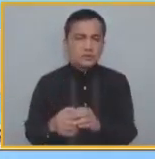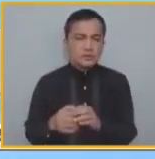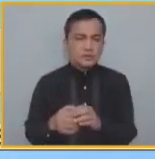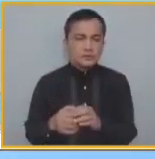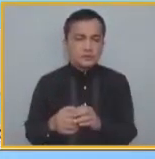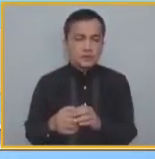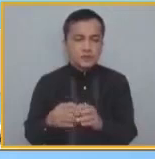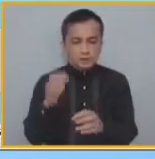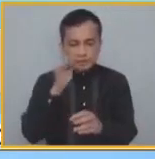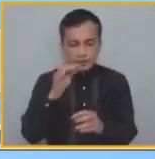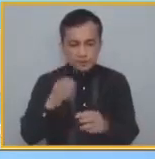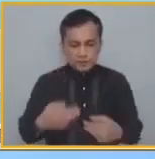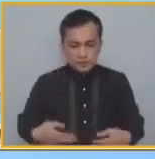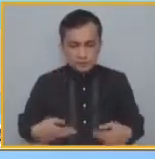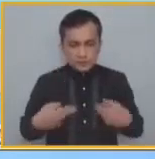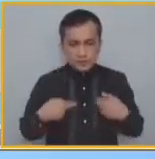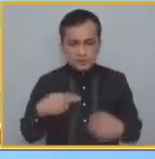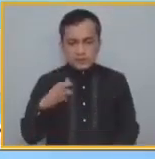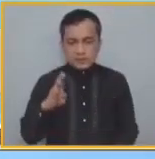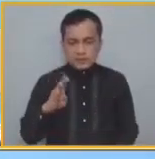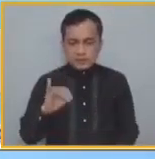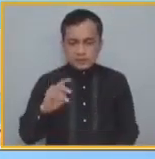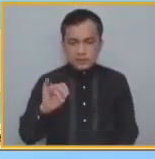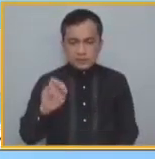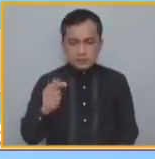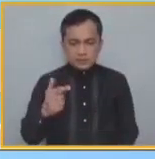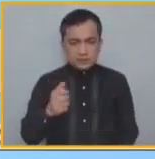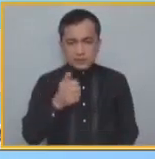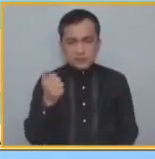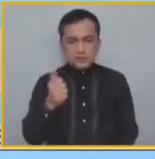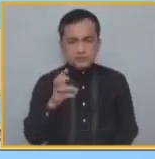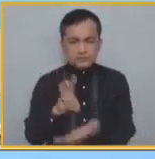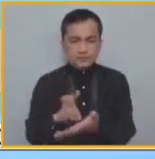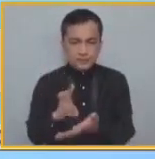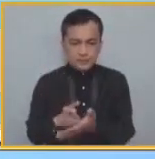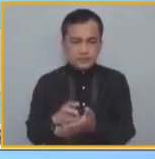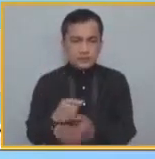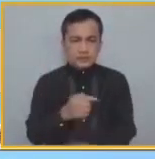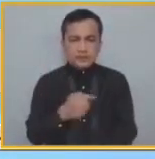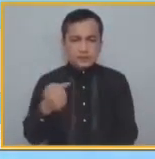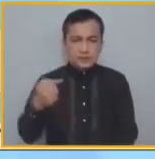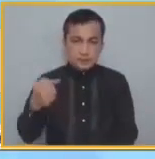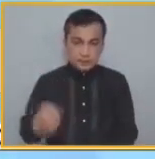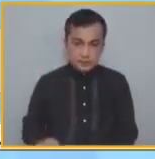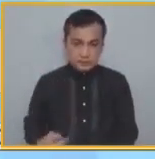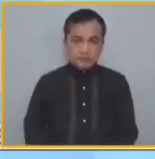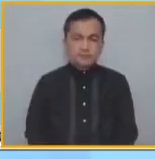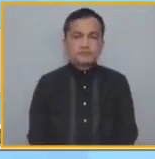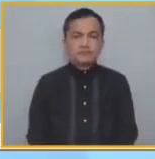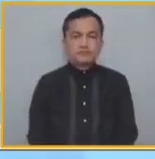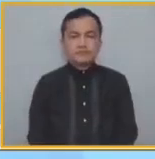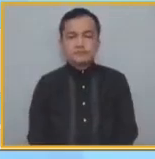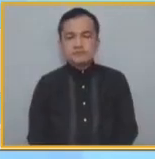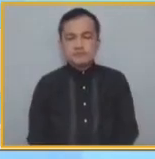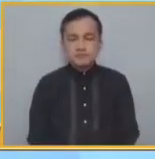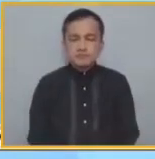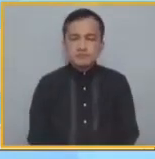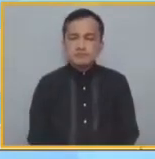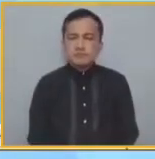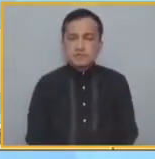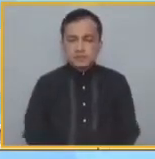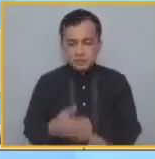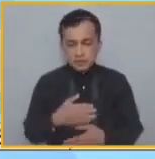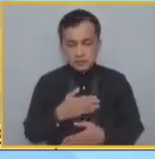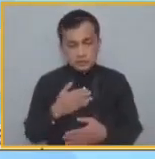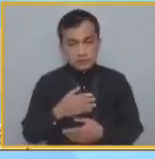in Beijing and other jurisdictions in China. And I'm happy to note that so far